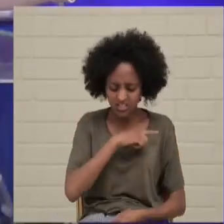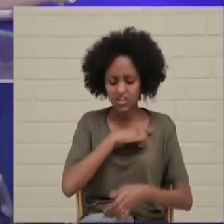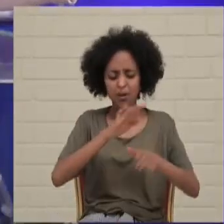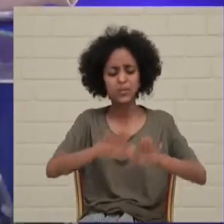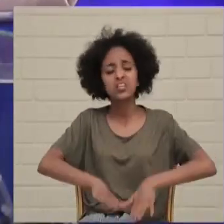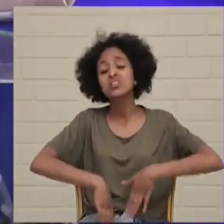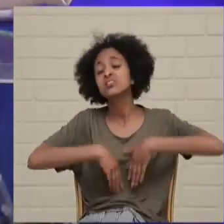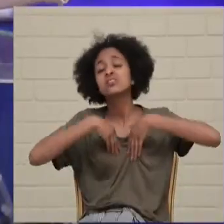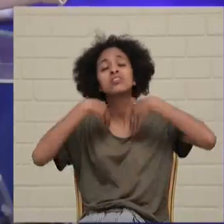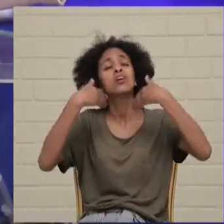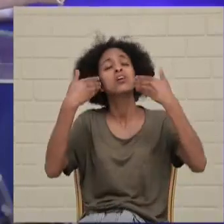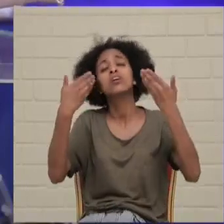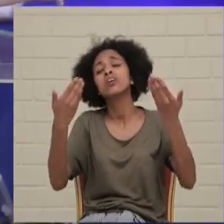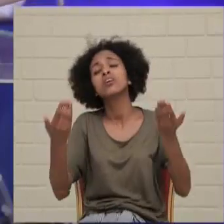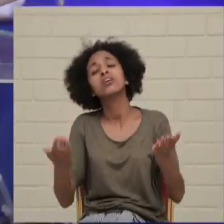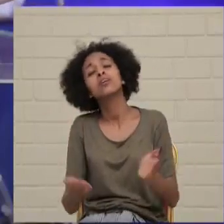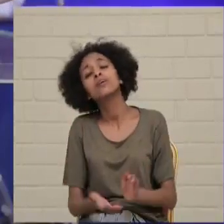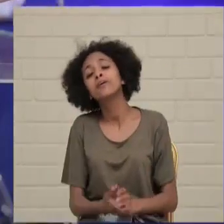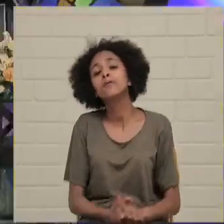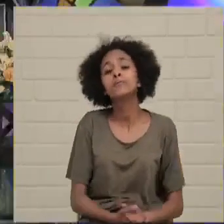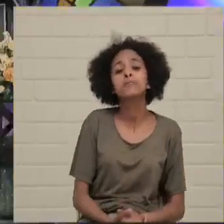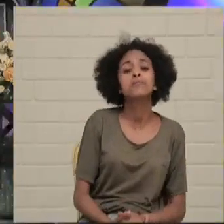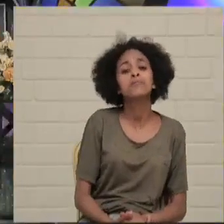ወድቀናል እኛም ለንስራ